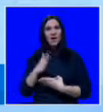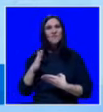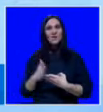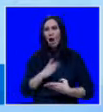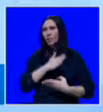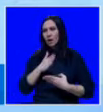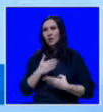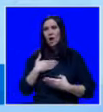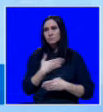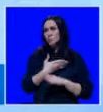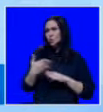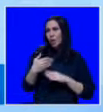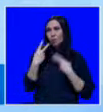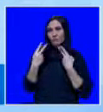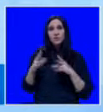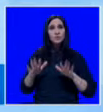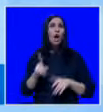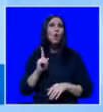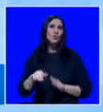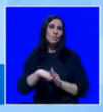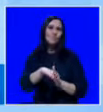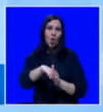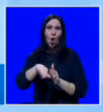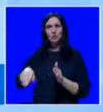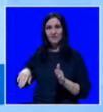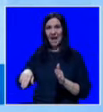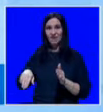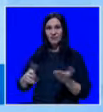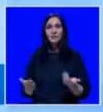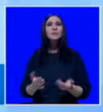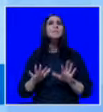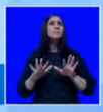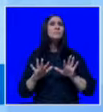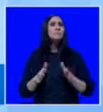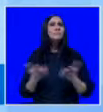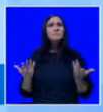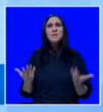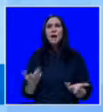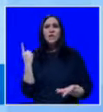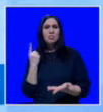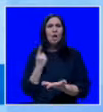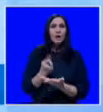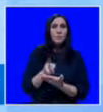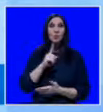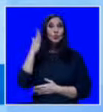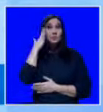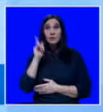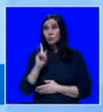И в края на краищата аз постоянно виждам някакви неща, които изостават. Някакви